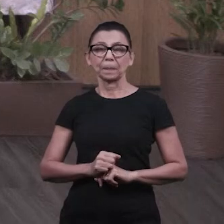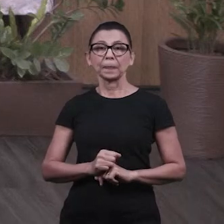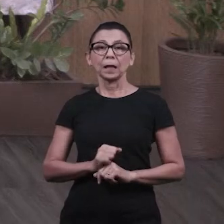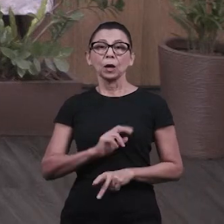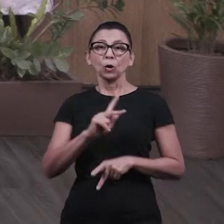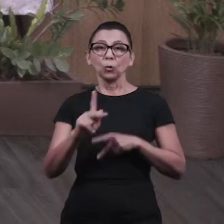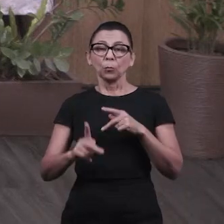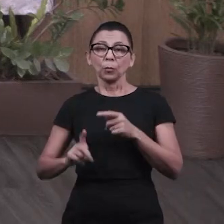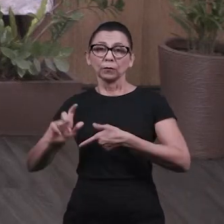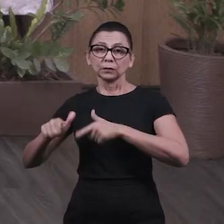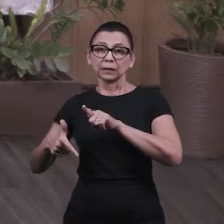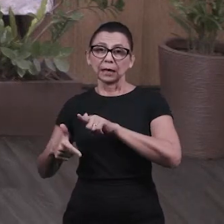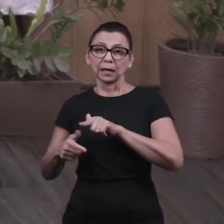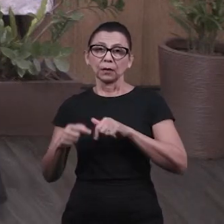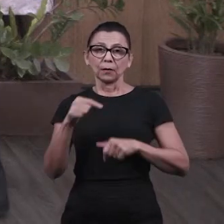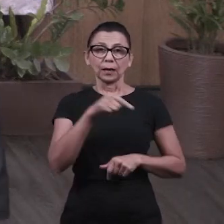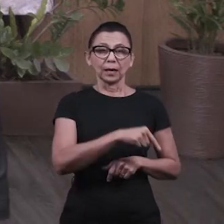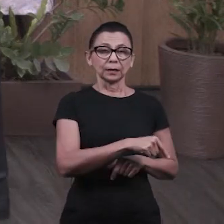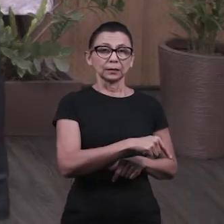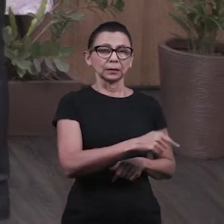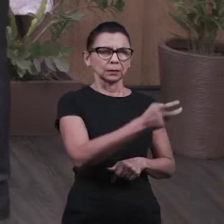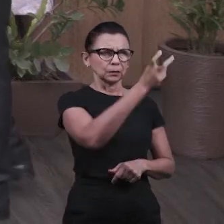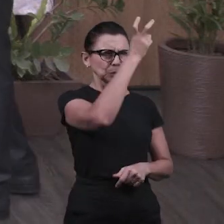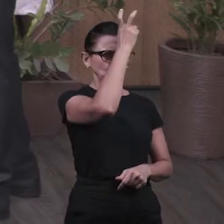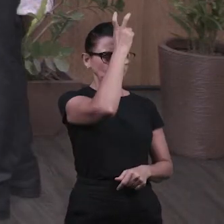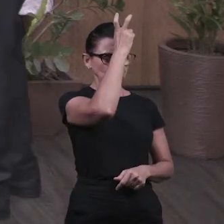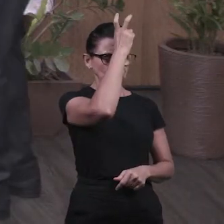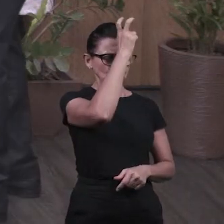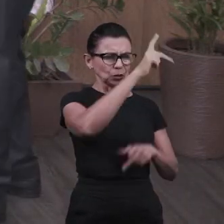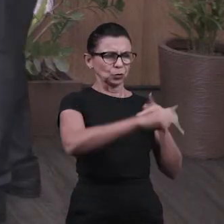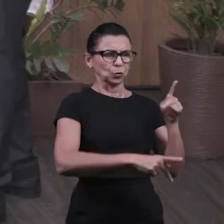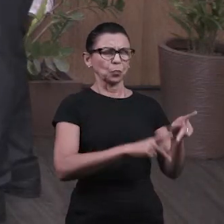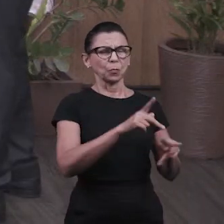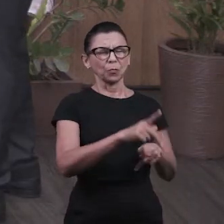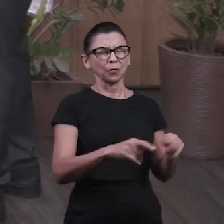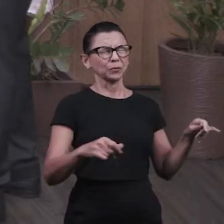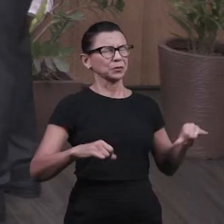peuple d'Israël a reçu une promesse de Dieu.